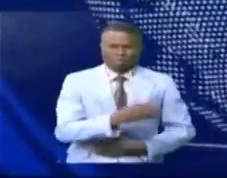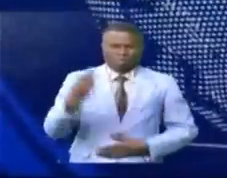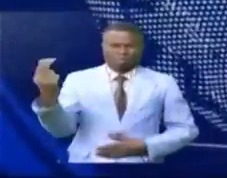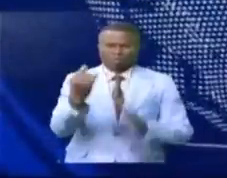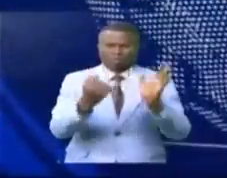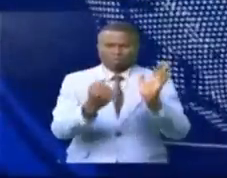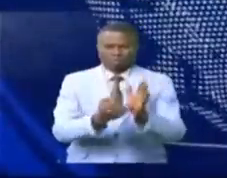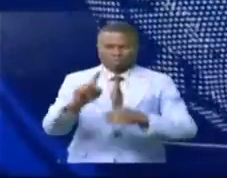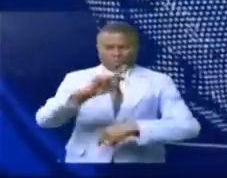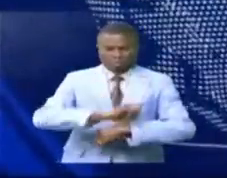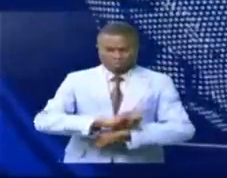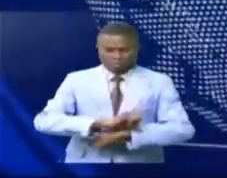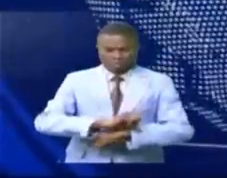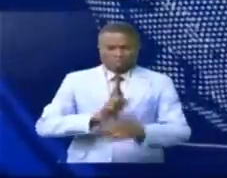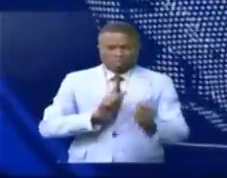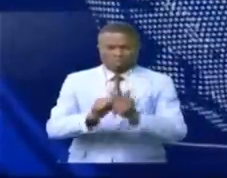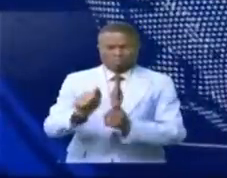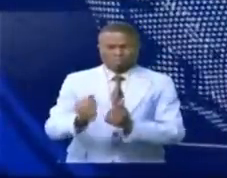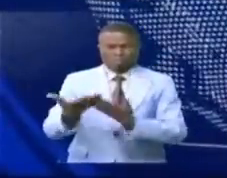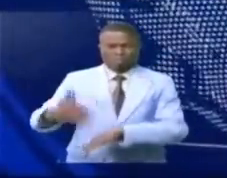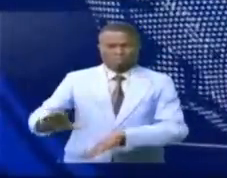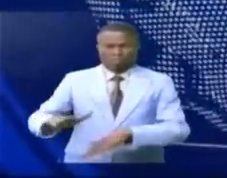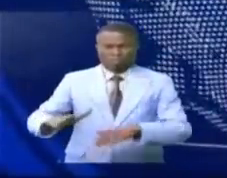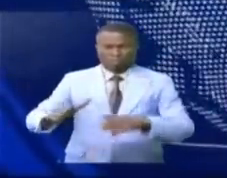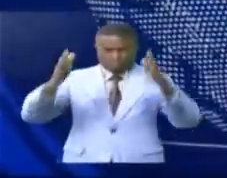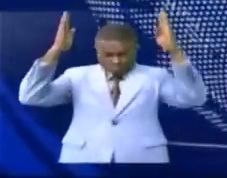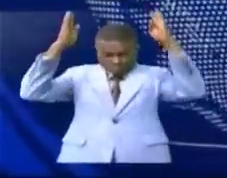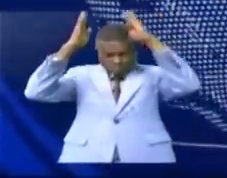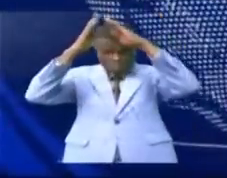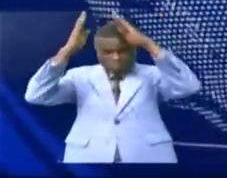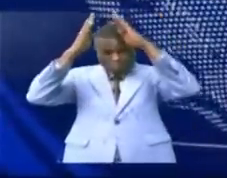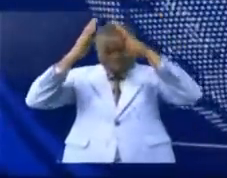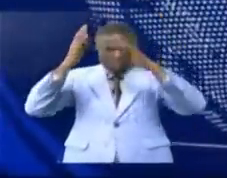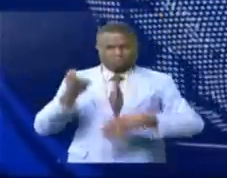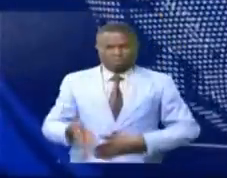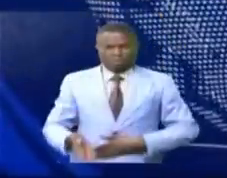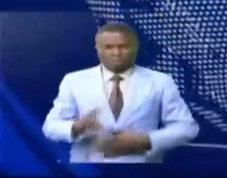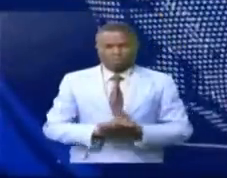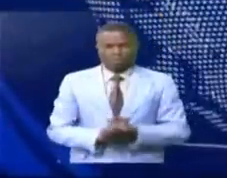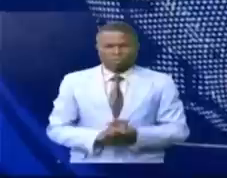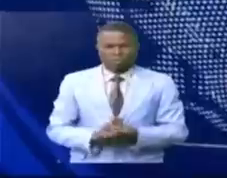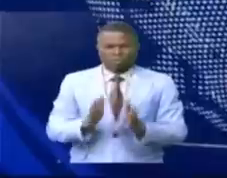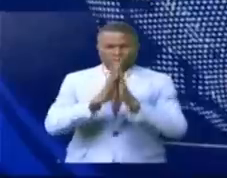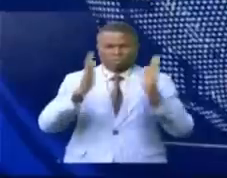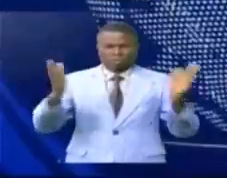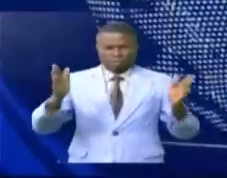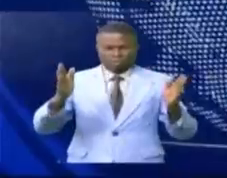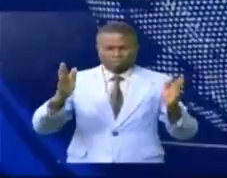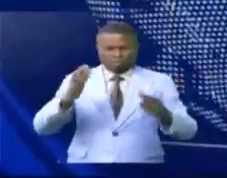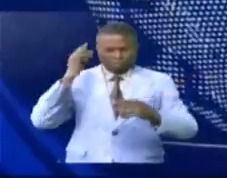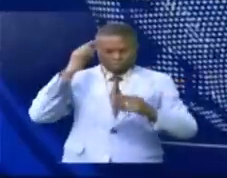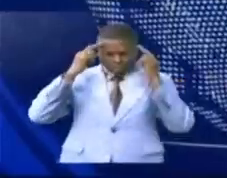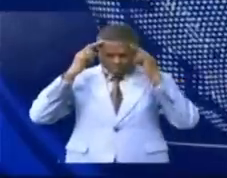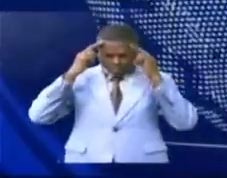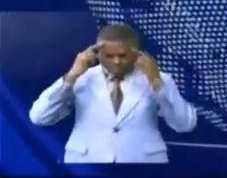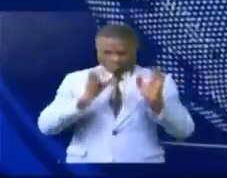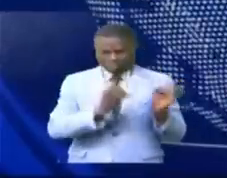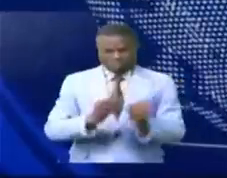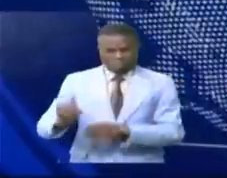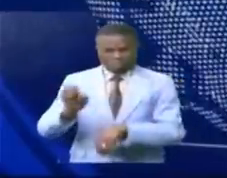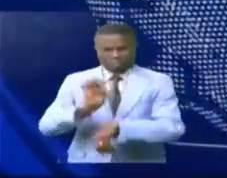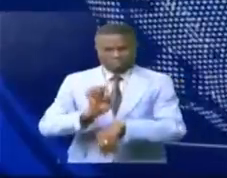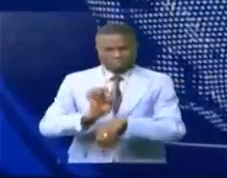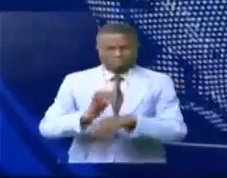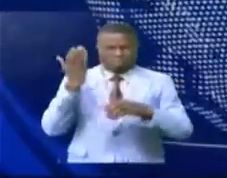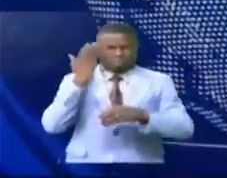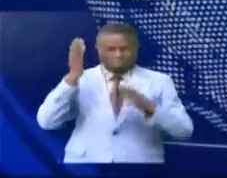26 ans jour pour jour depuis la disparition de Maréchal Mobutu Sese Seko. Une messe de commémoration a été dite en sa